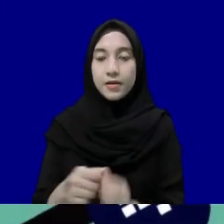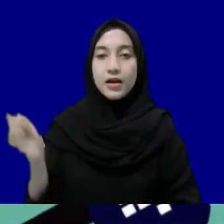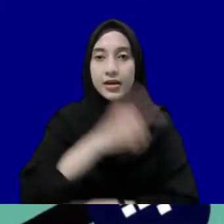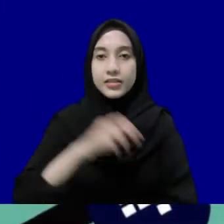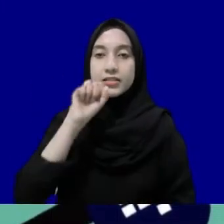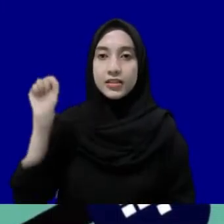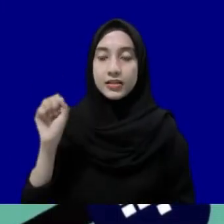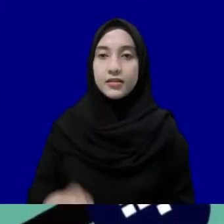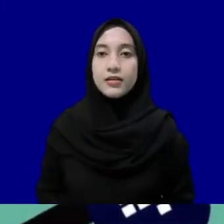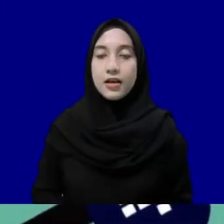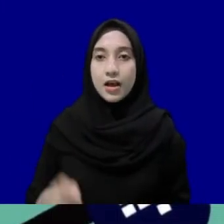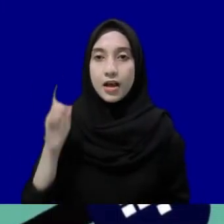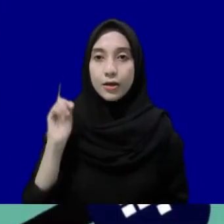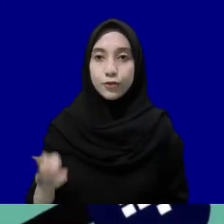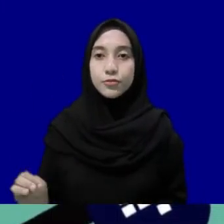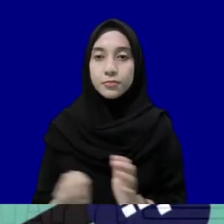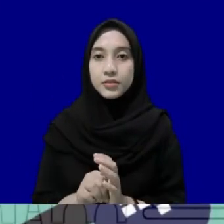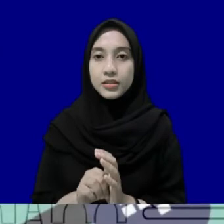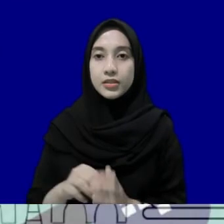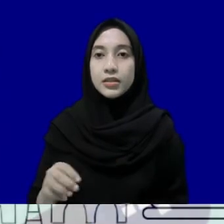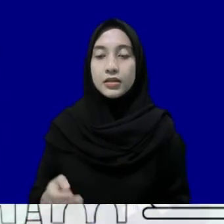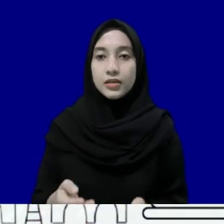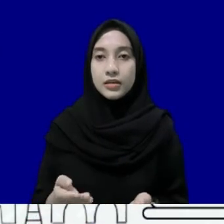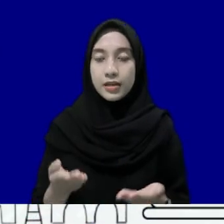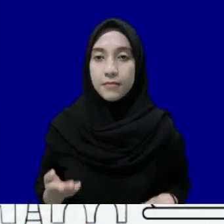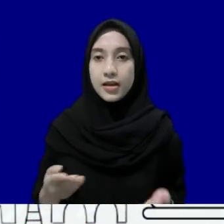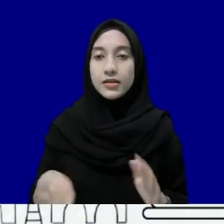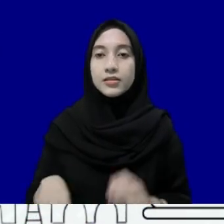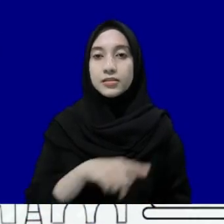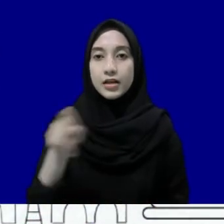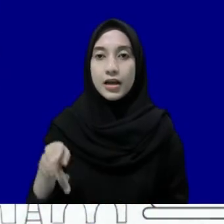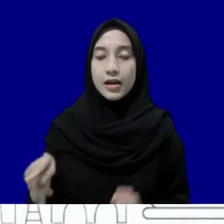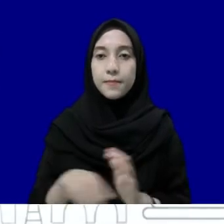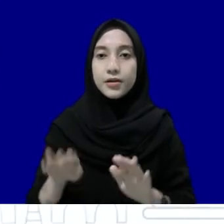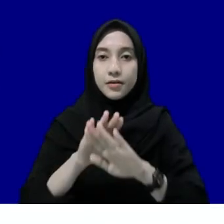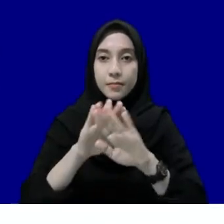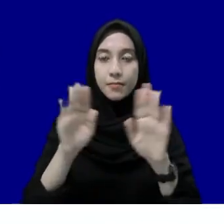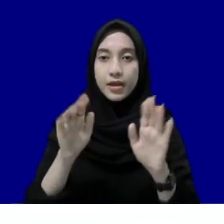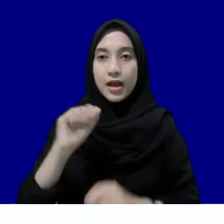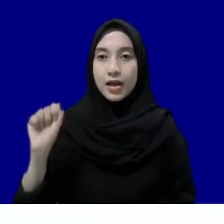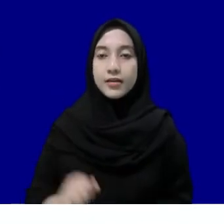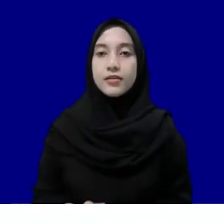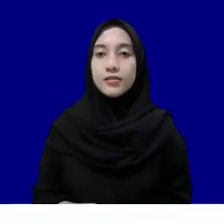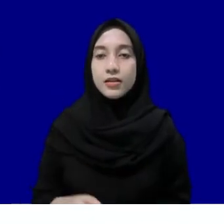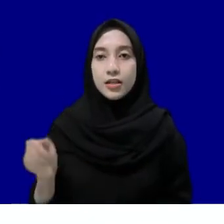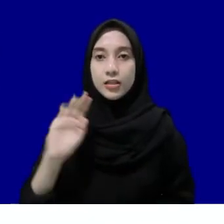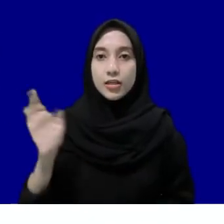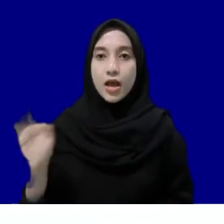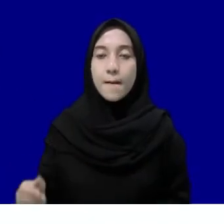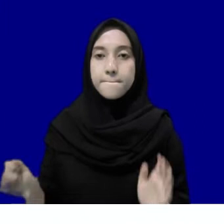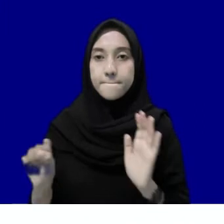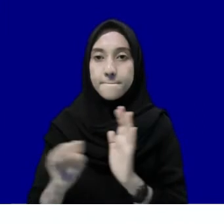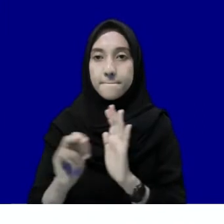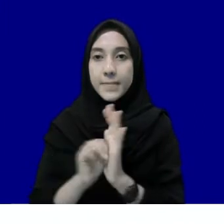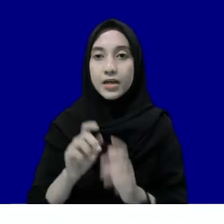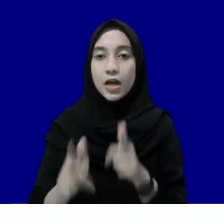mengganggu teman yang sedang beribadah. Dan yang terakhir, anak-anak juga harus memiliki semangat juang dengan rajin dan tekun